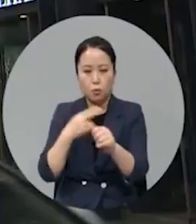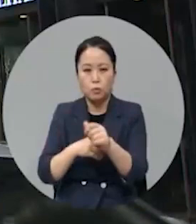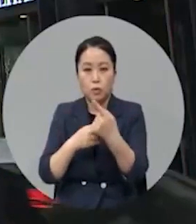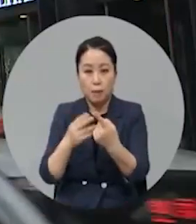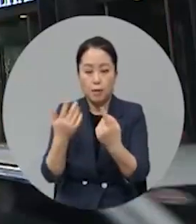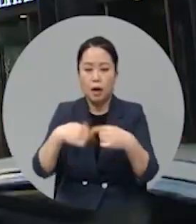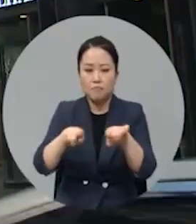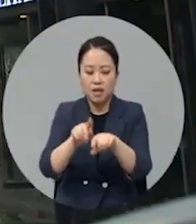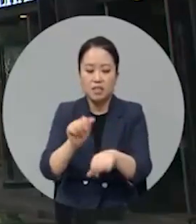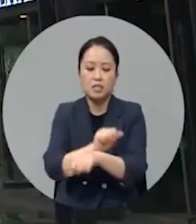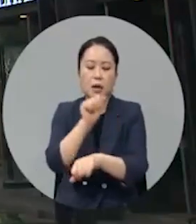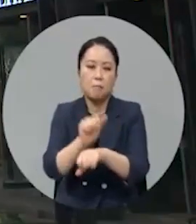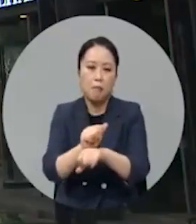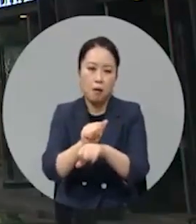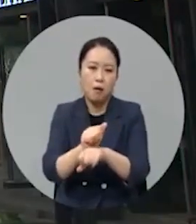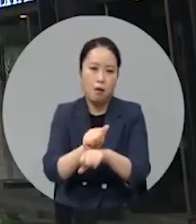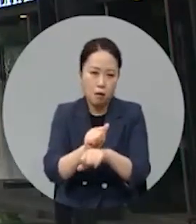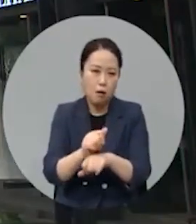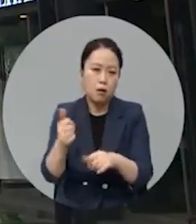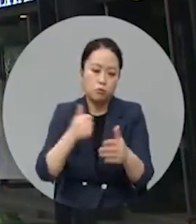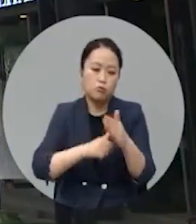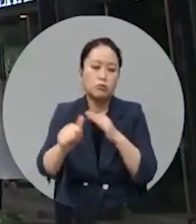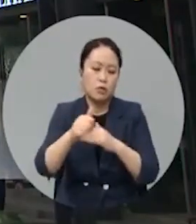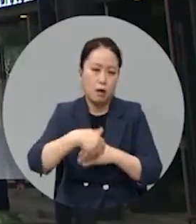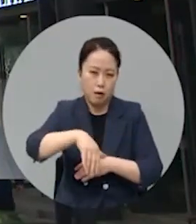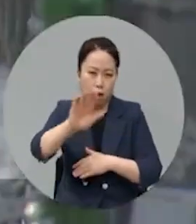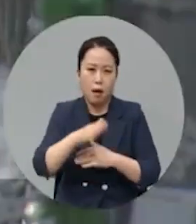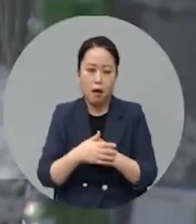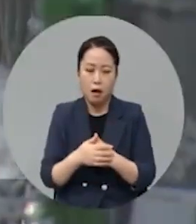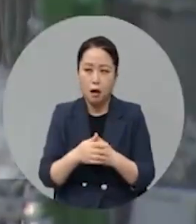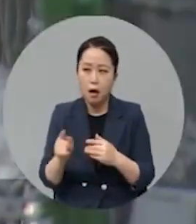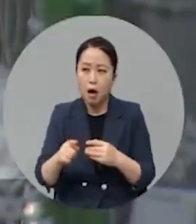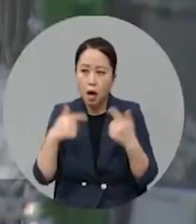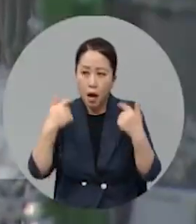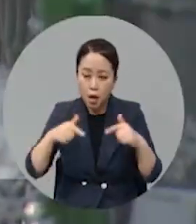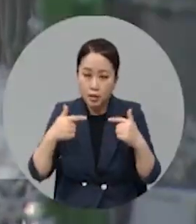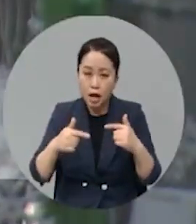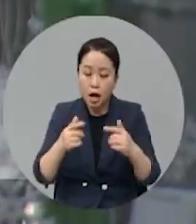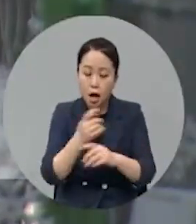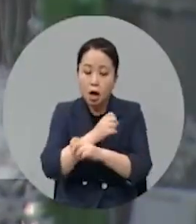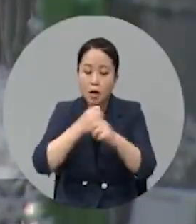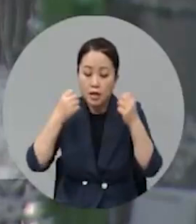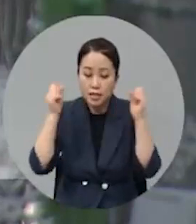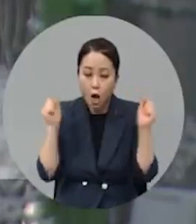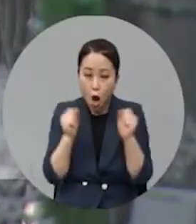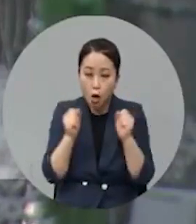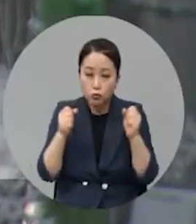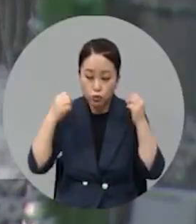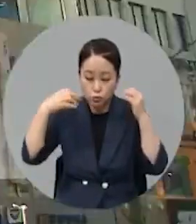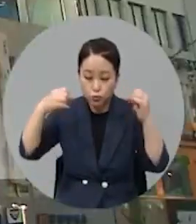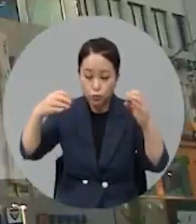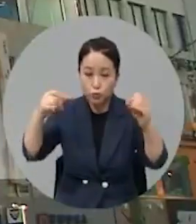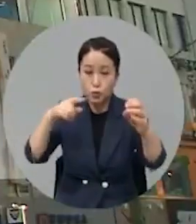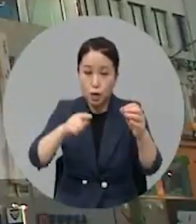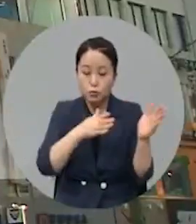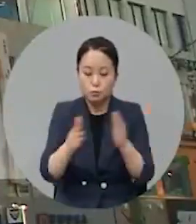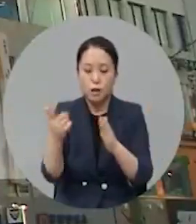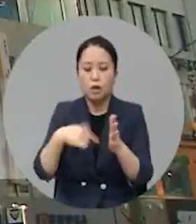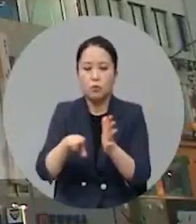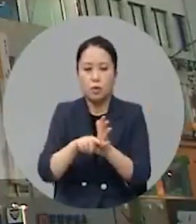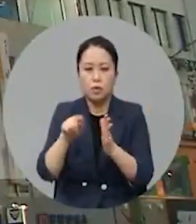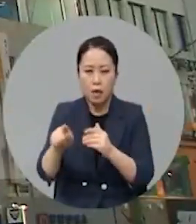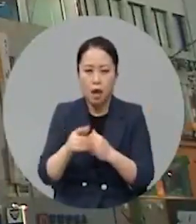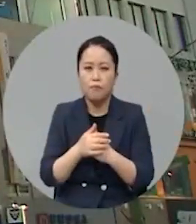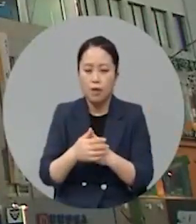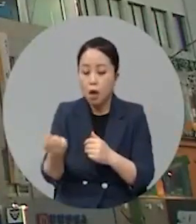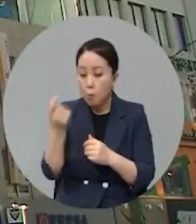떠났습니다. 해마다 12월부터 1월 초까지 열리는 광복로 겨울빛 트리 축제를 준비하기 위한 선진 야간빛